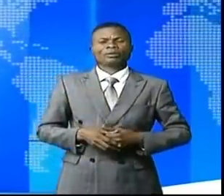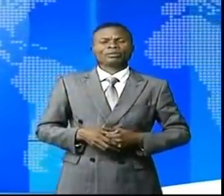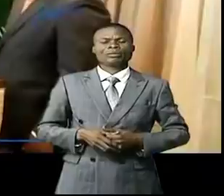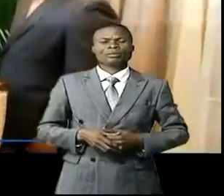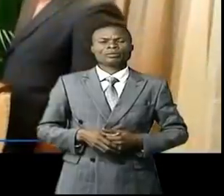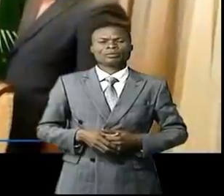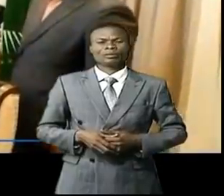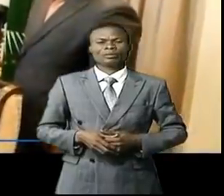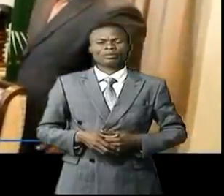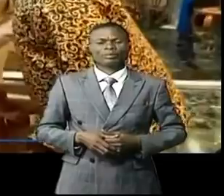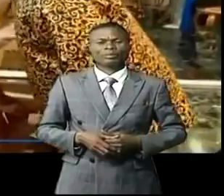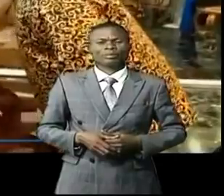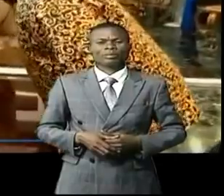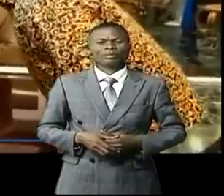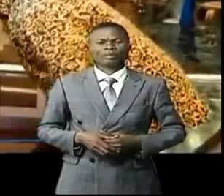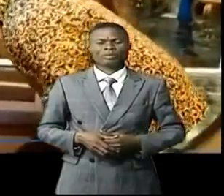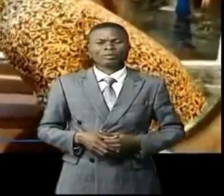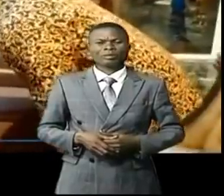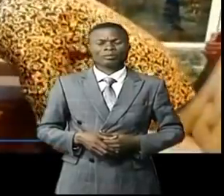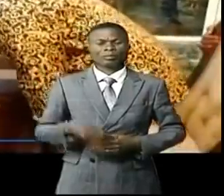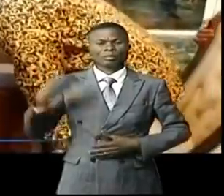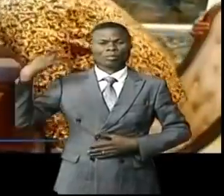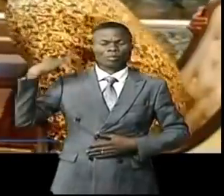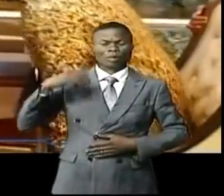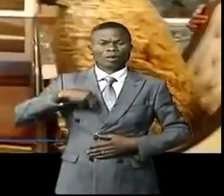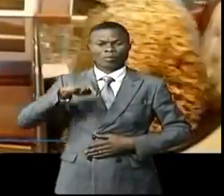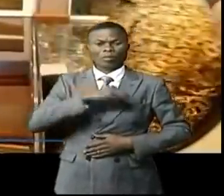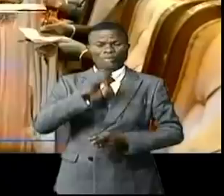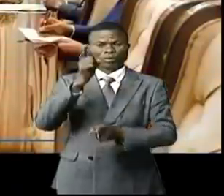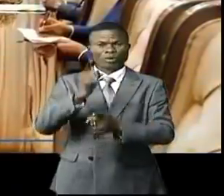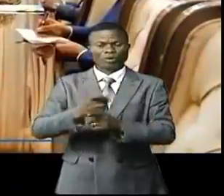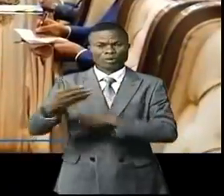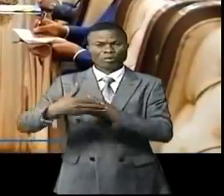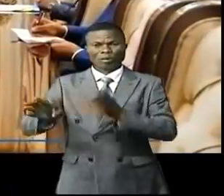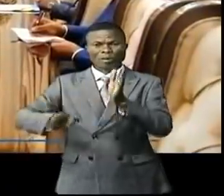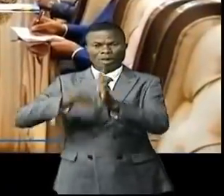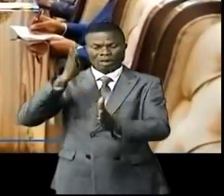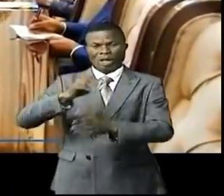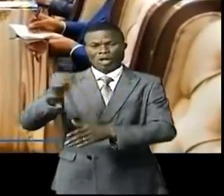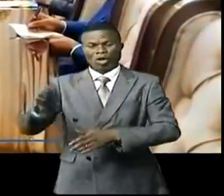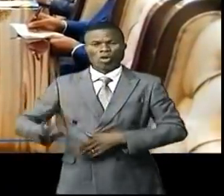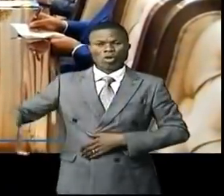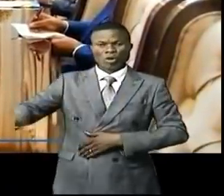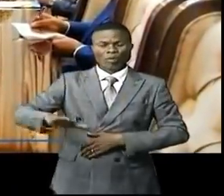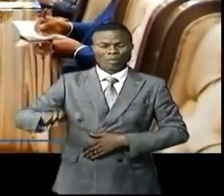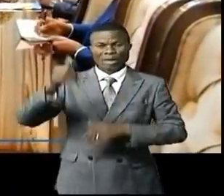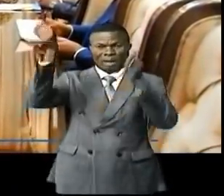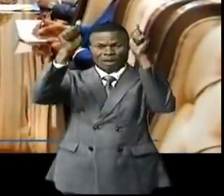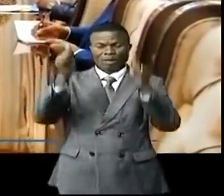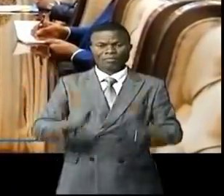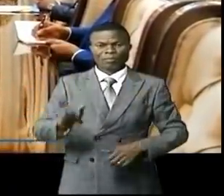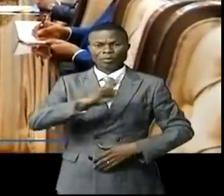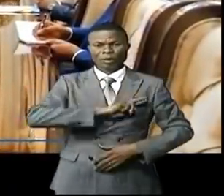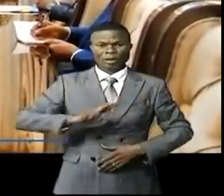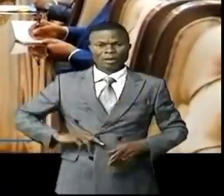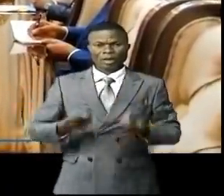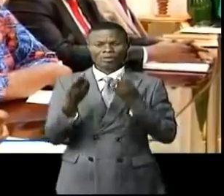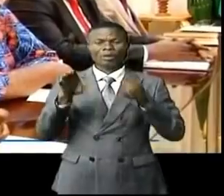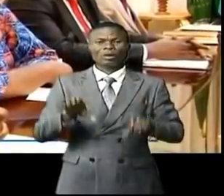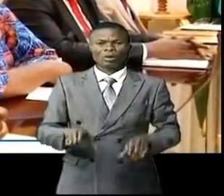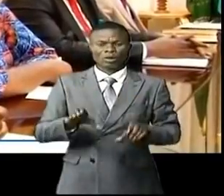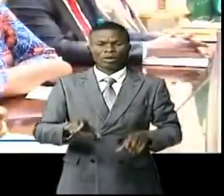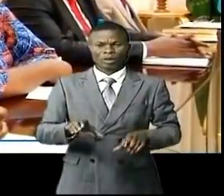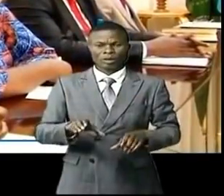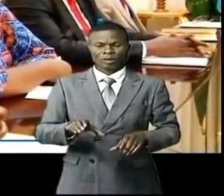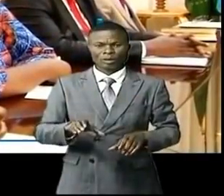parle. Membre effectif aux côtés de 14 autres pays africains, la République démocratique du Congo